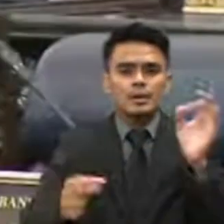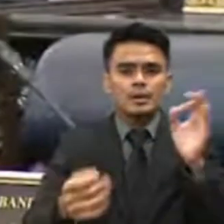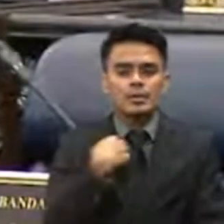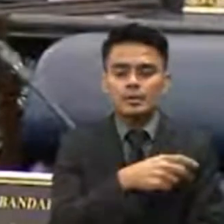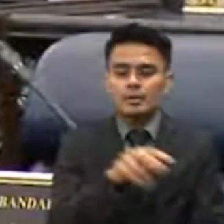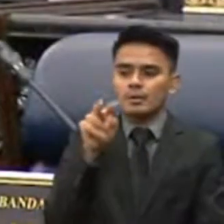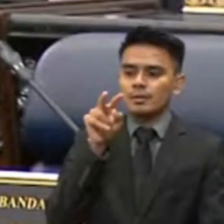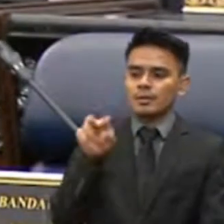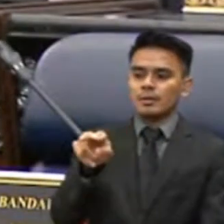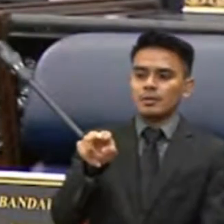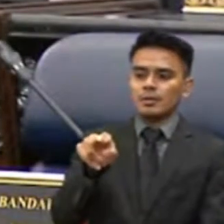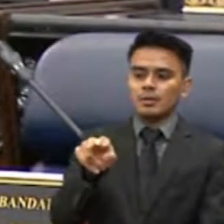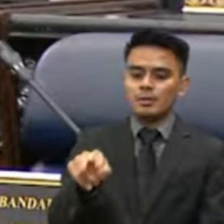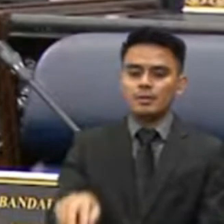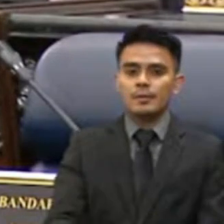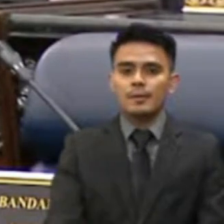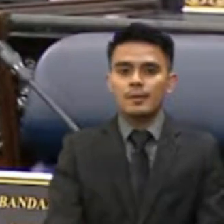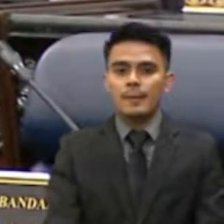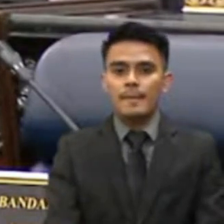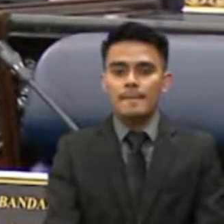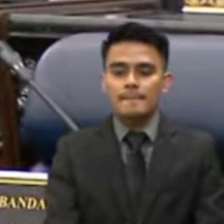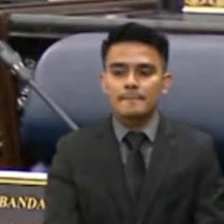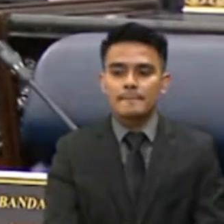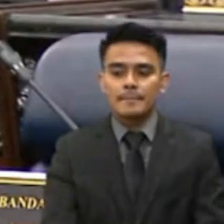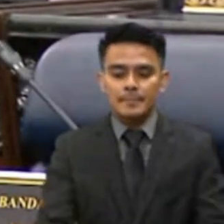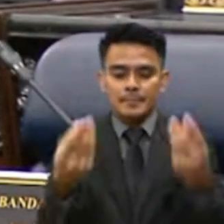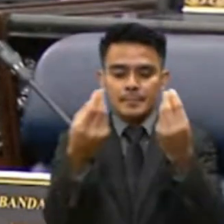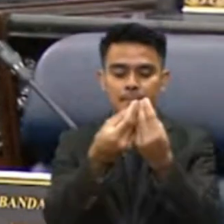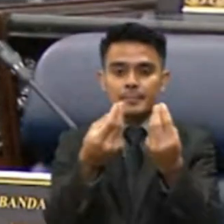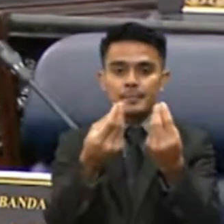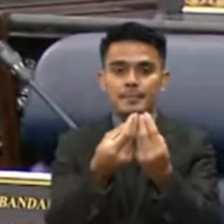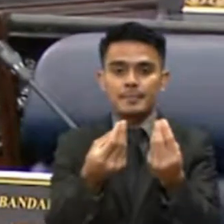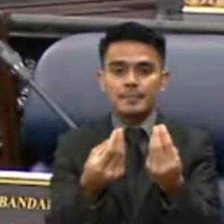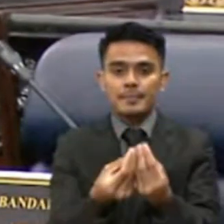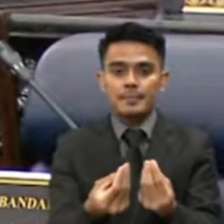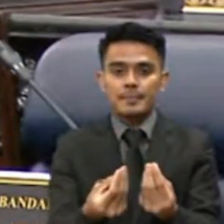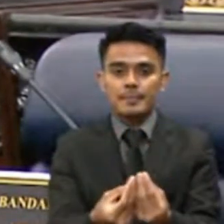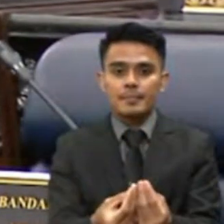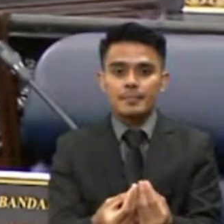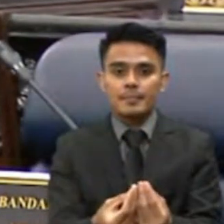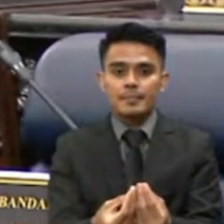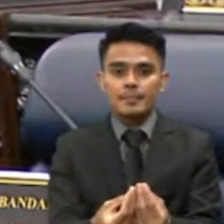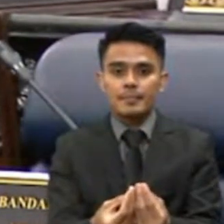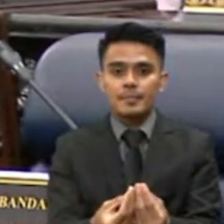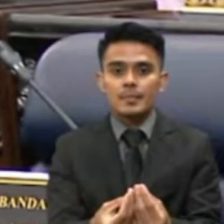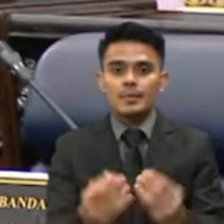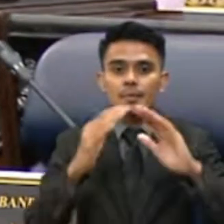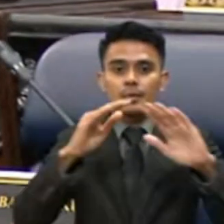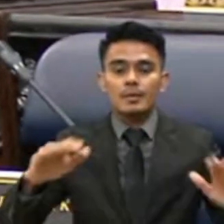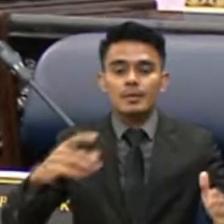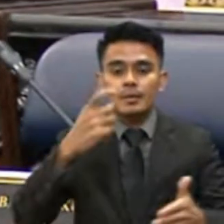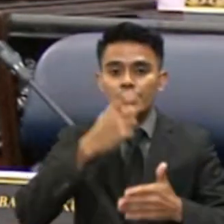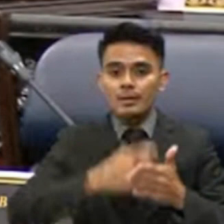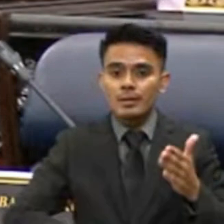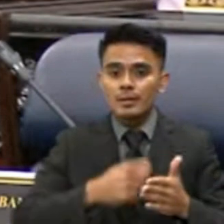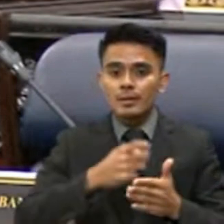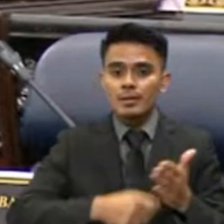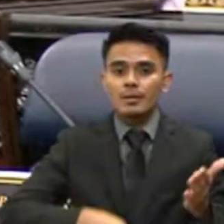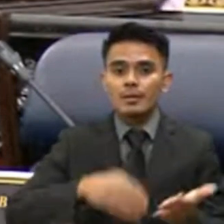memandangkan bilangan host di